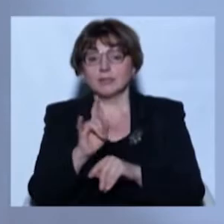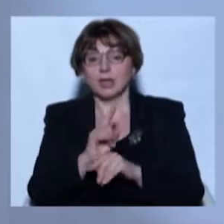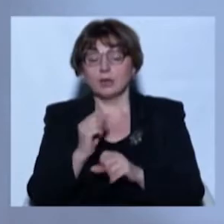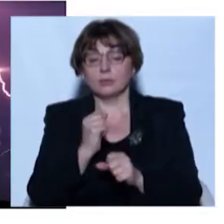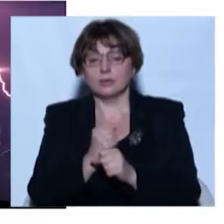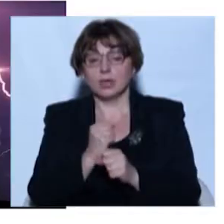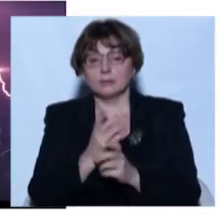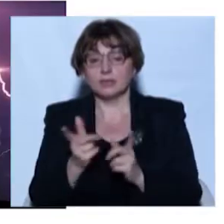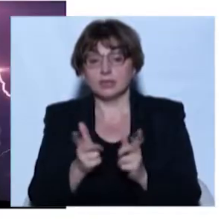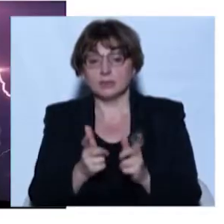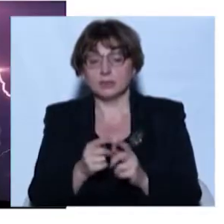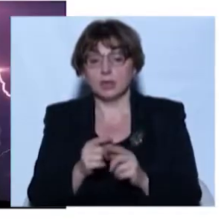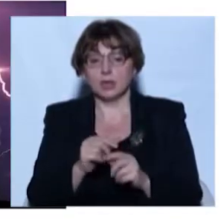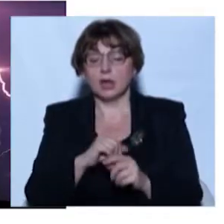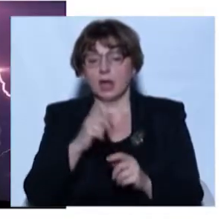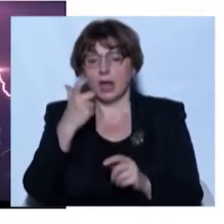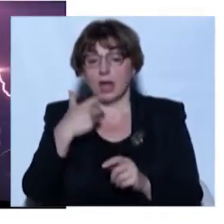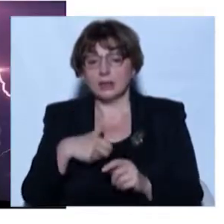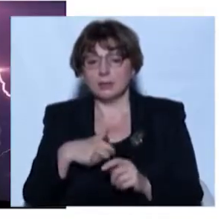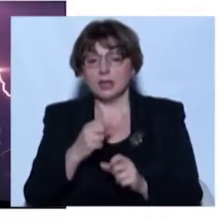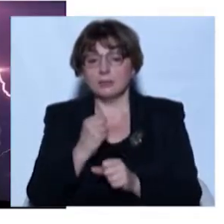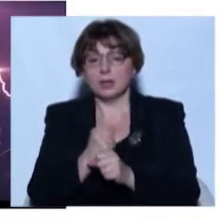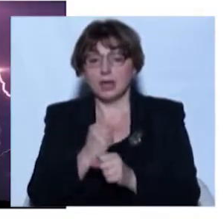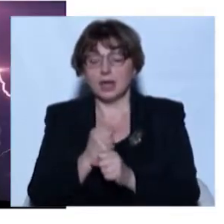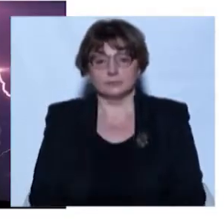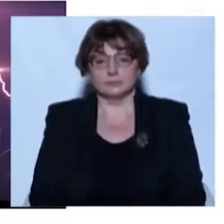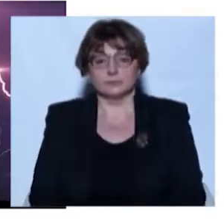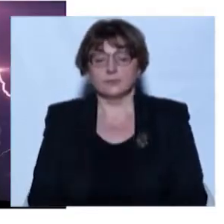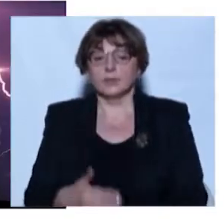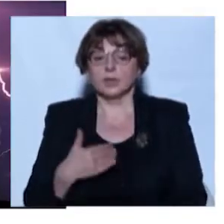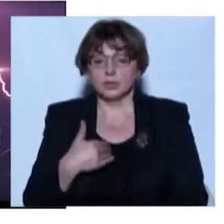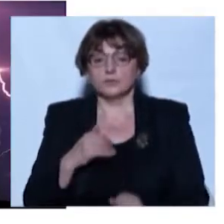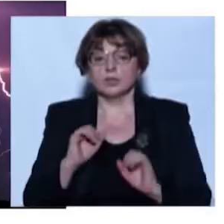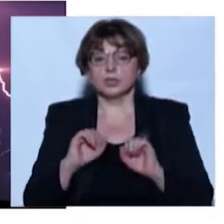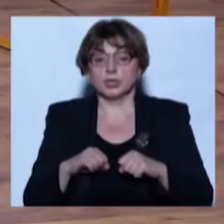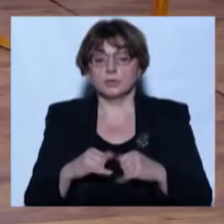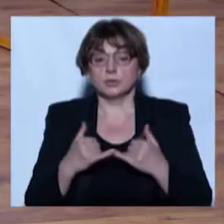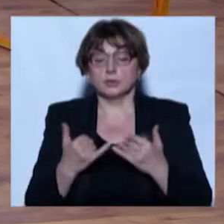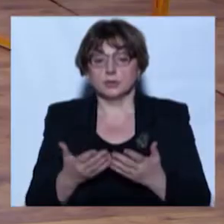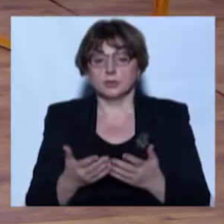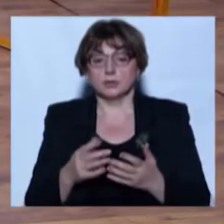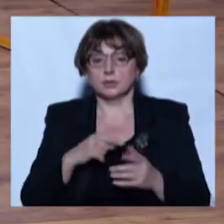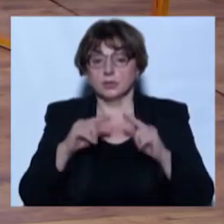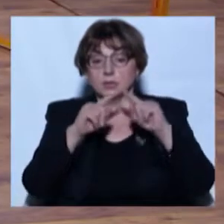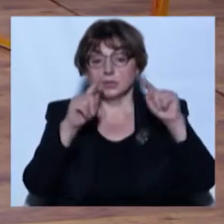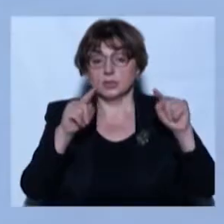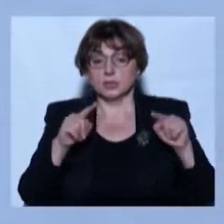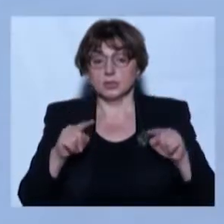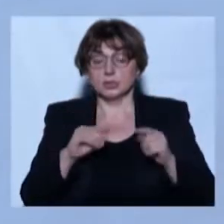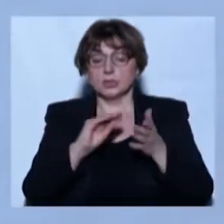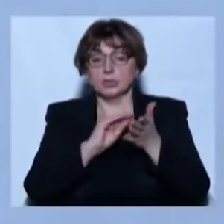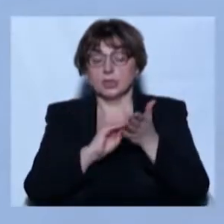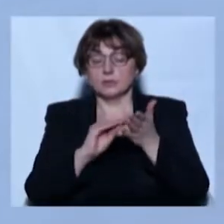სინათლის წყარო. ხელოვნური, ანუ ადამიანის მიერ შექმნილი. ჩვენ შეგვიძლია ცხრილში ჩავწეროთ